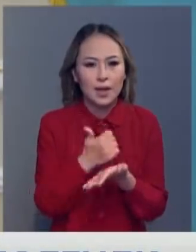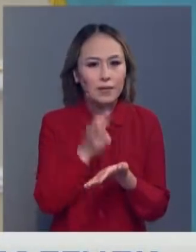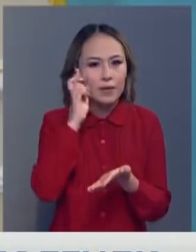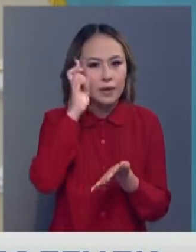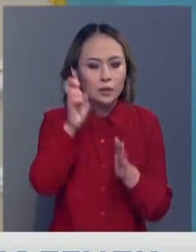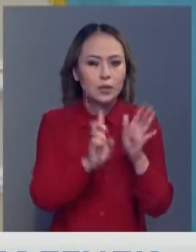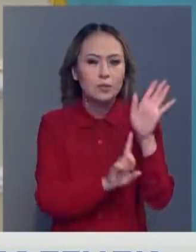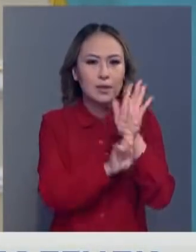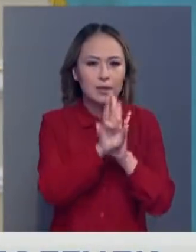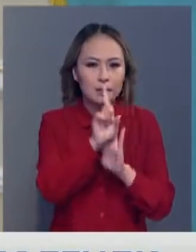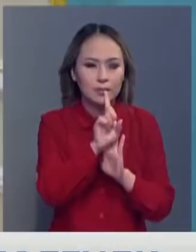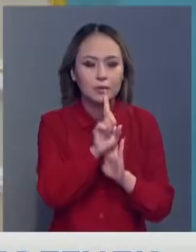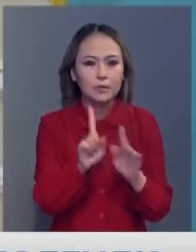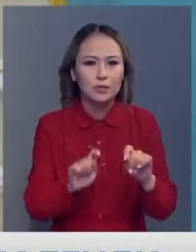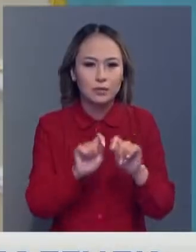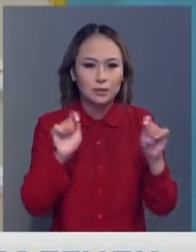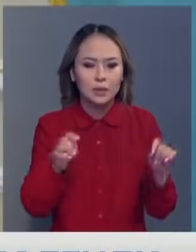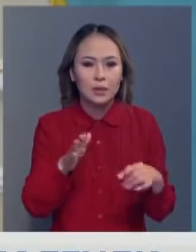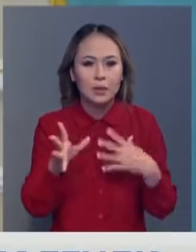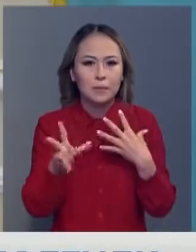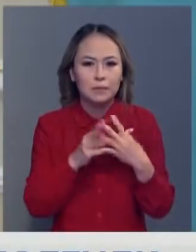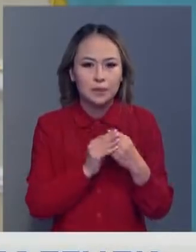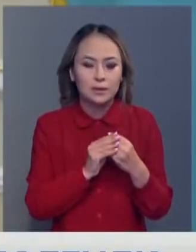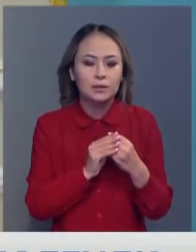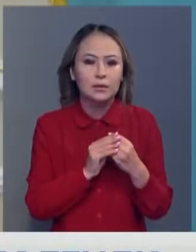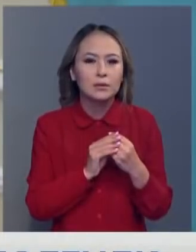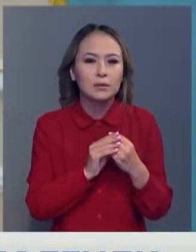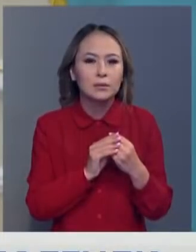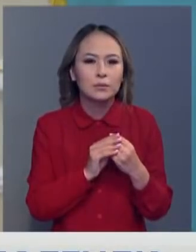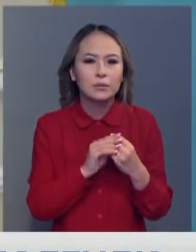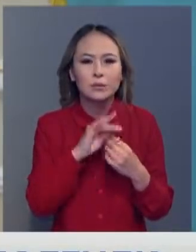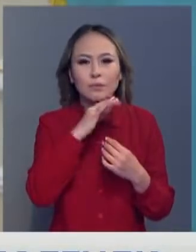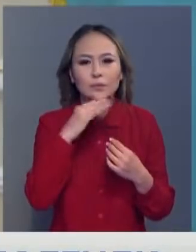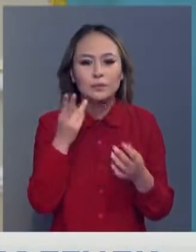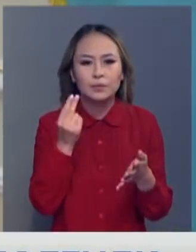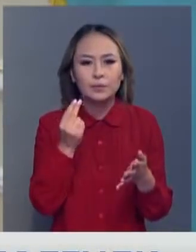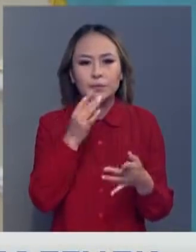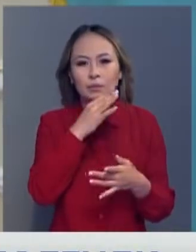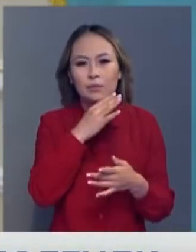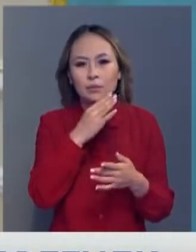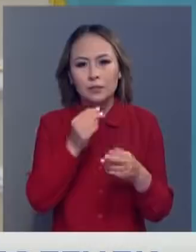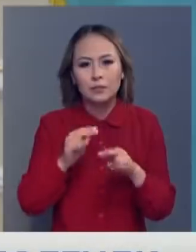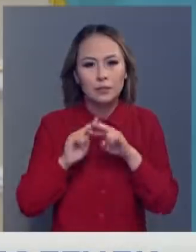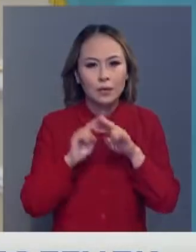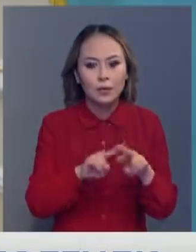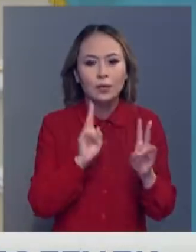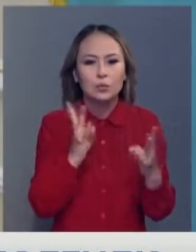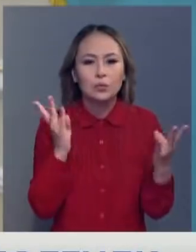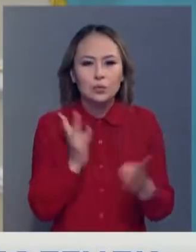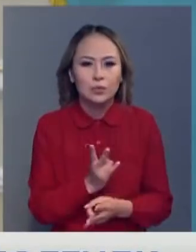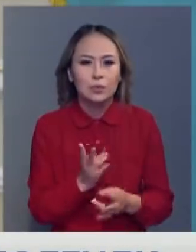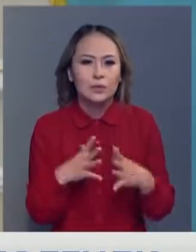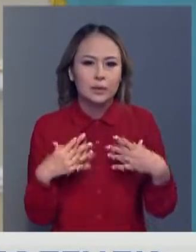бастамасымен құрылған біргеміз қорыннан да көлемді қаржы бөлініп, мұқтар жандарға